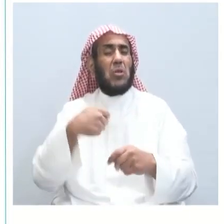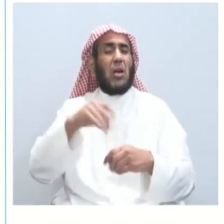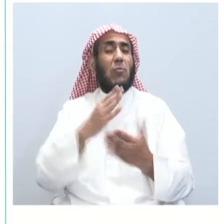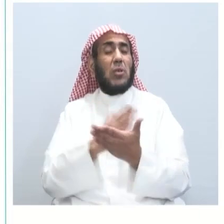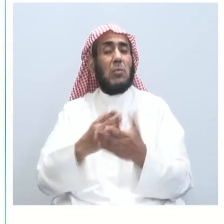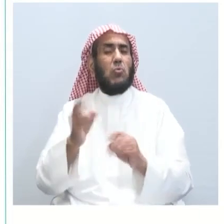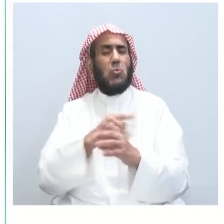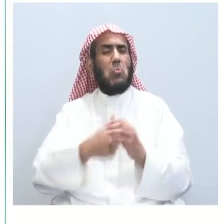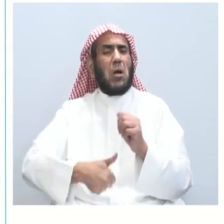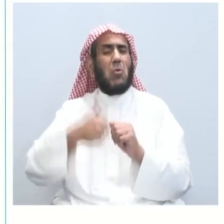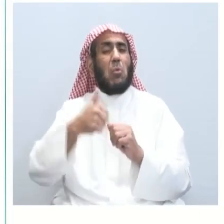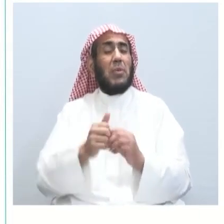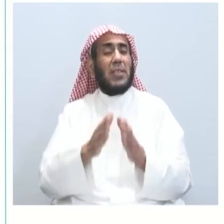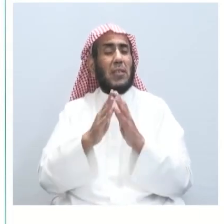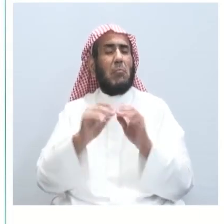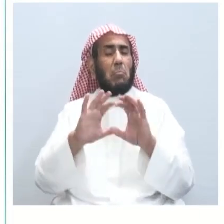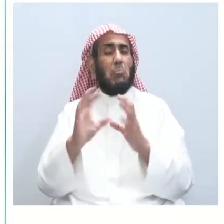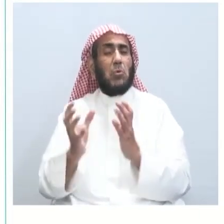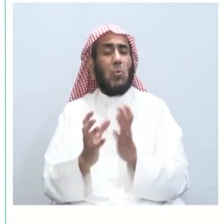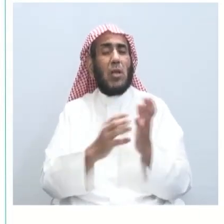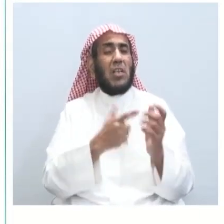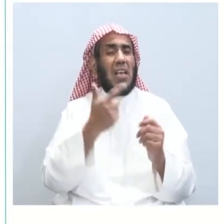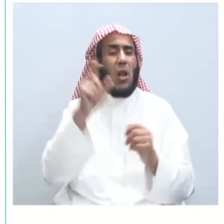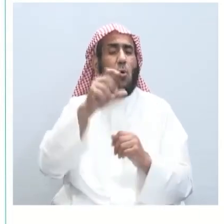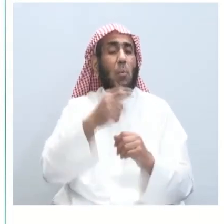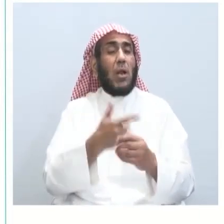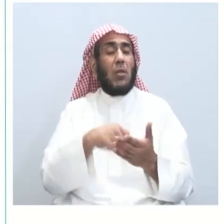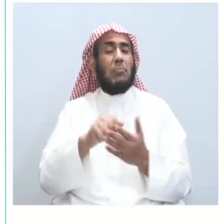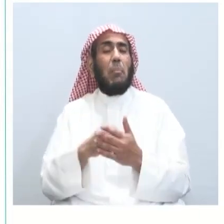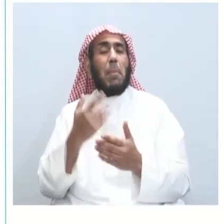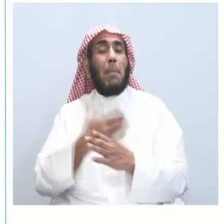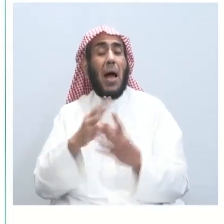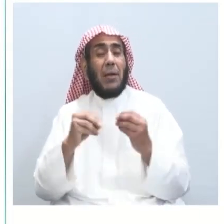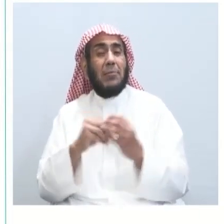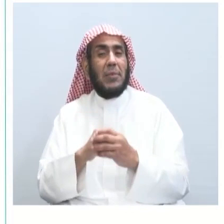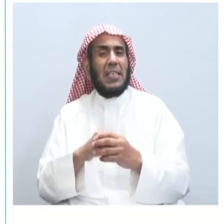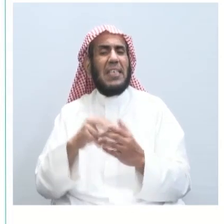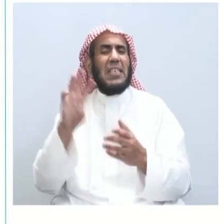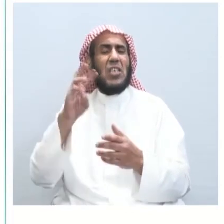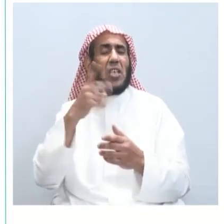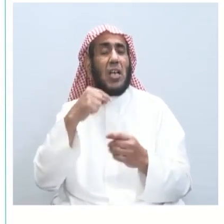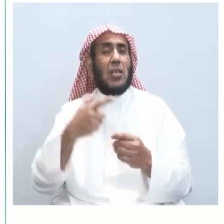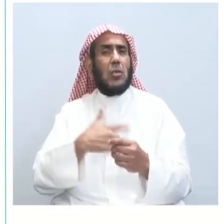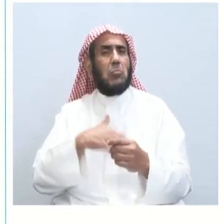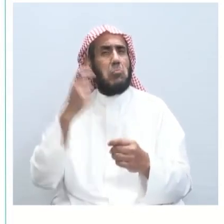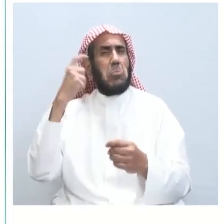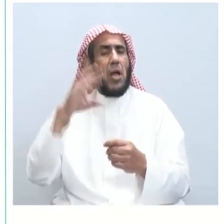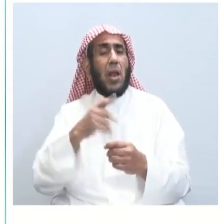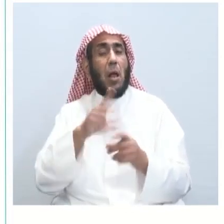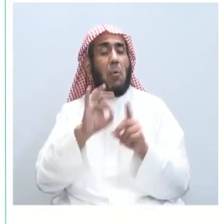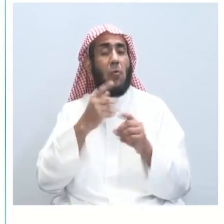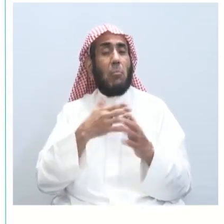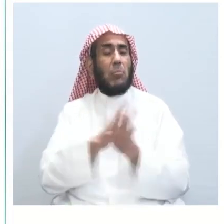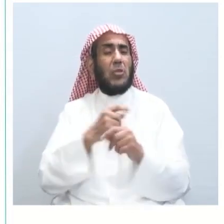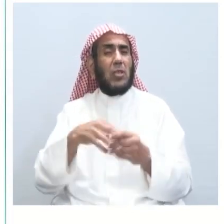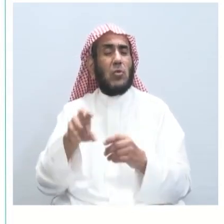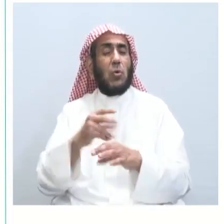السوق تمكنها من تحديد مجموعات العملاء وفهم احتياجاتهم بمعنى الشركات التي تؤمن ان المفهوم التسويقي